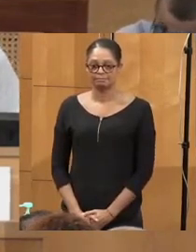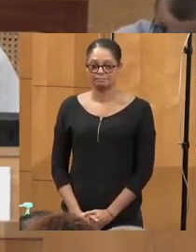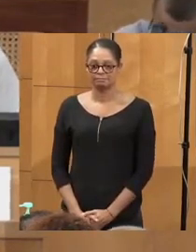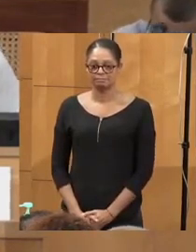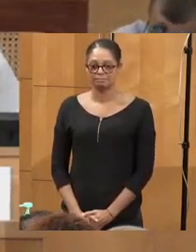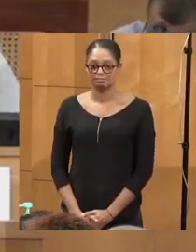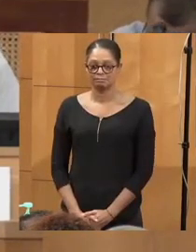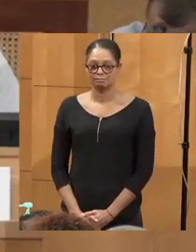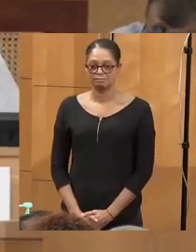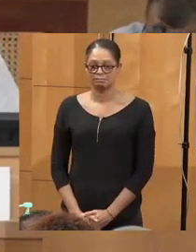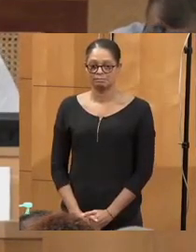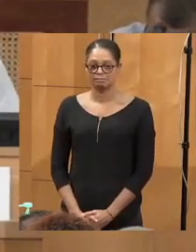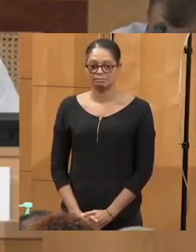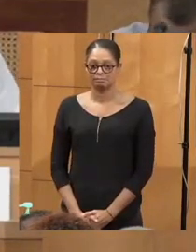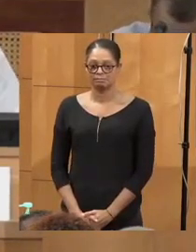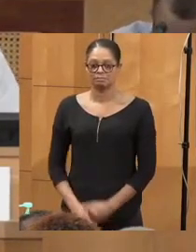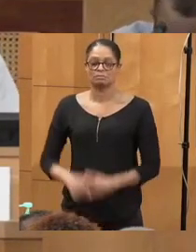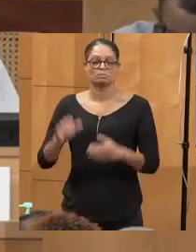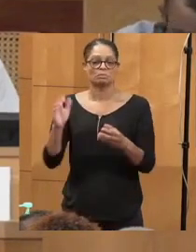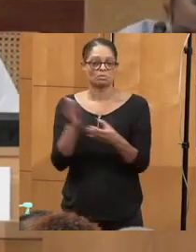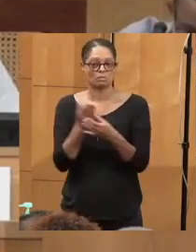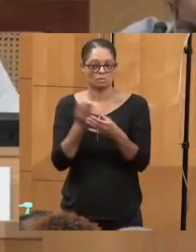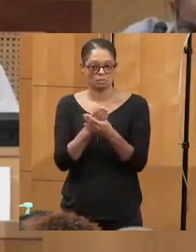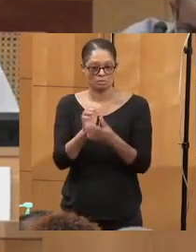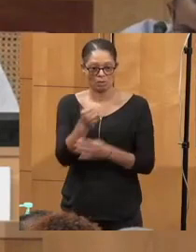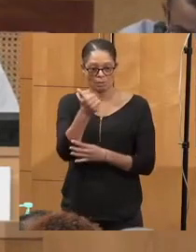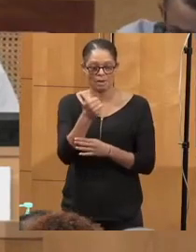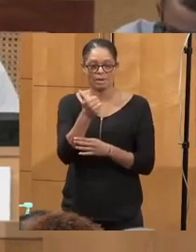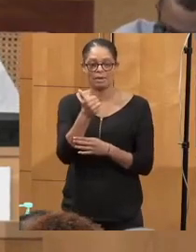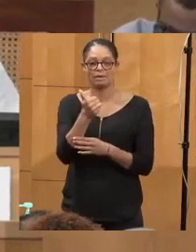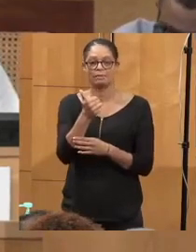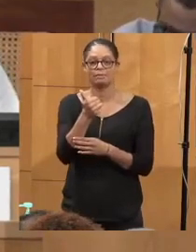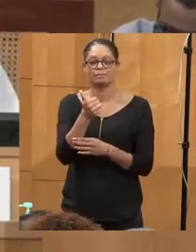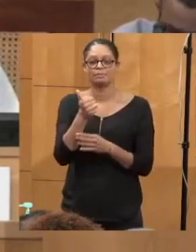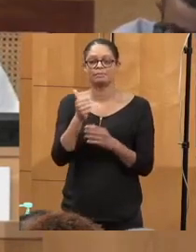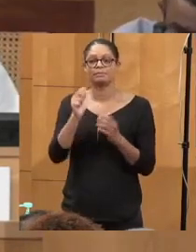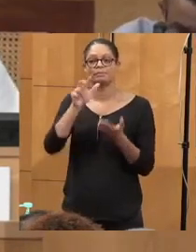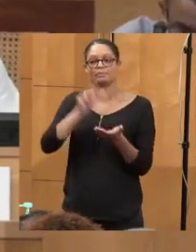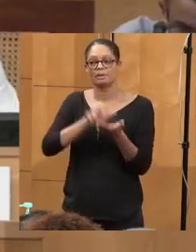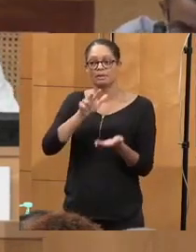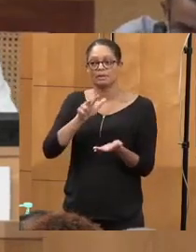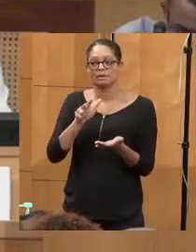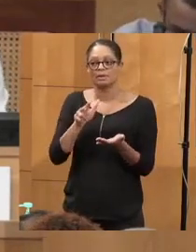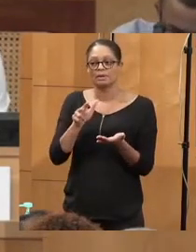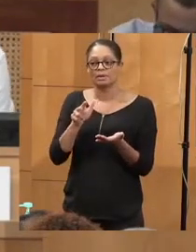Voilà, donc le point numéro 1 est accordé avec